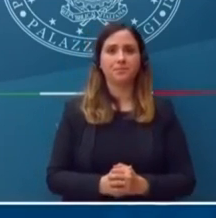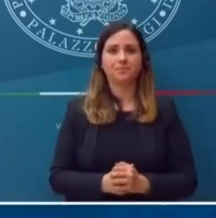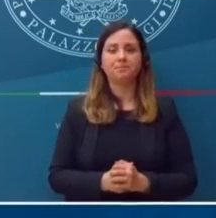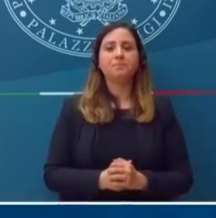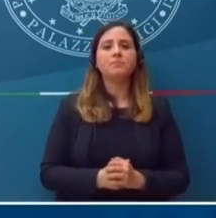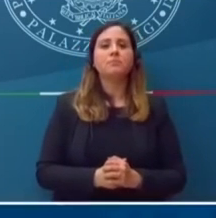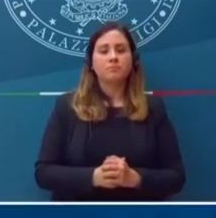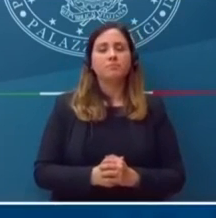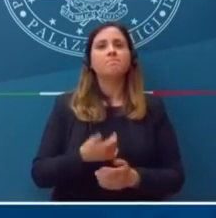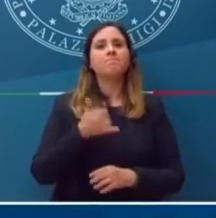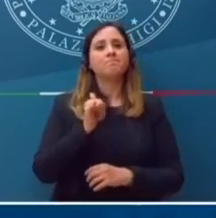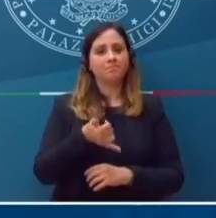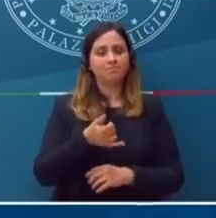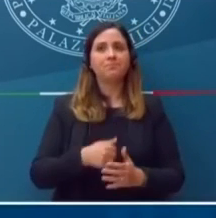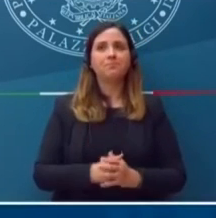Eccoci. Allora,